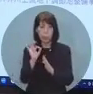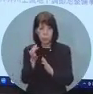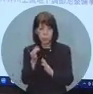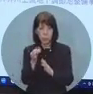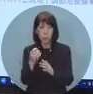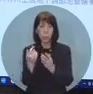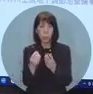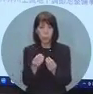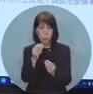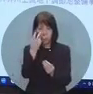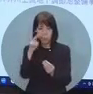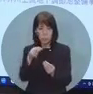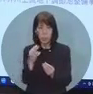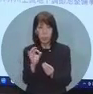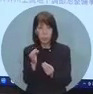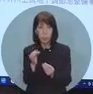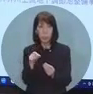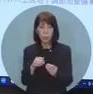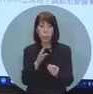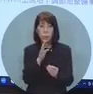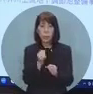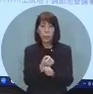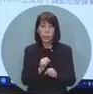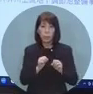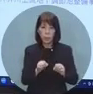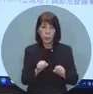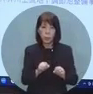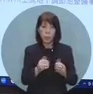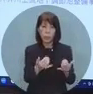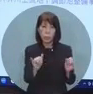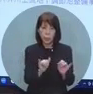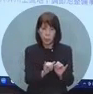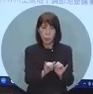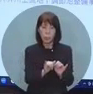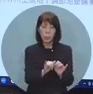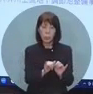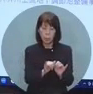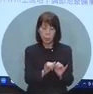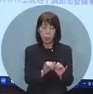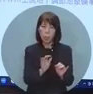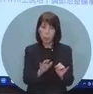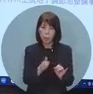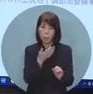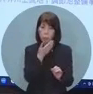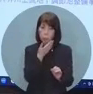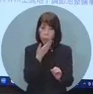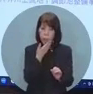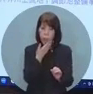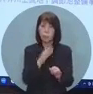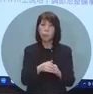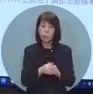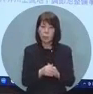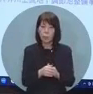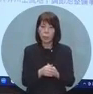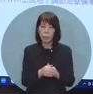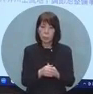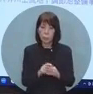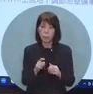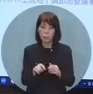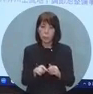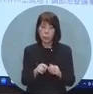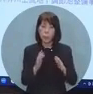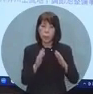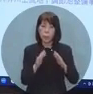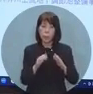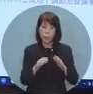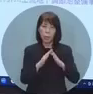維持管理費に対してその事業の実施によってえ社会的に得られる免疫ま例えば自己災害のま現象によって家国